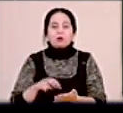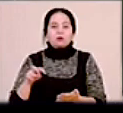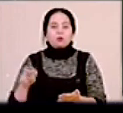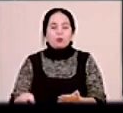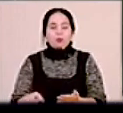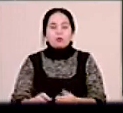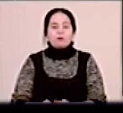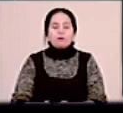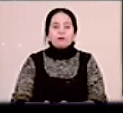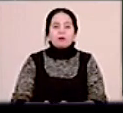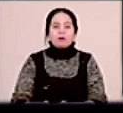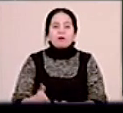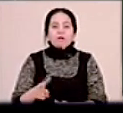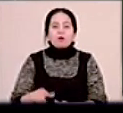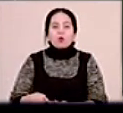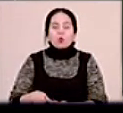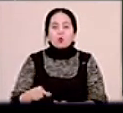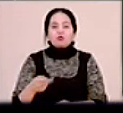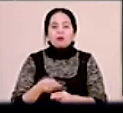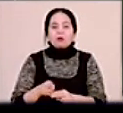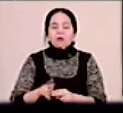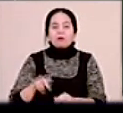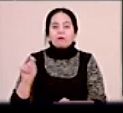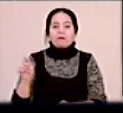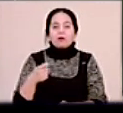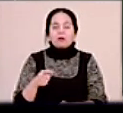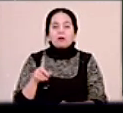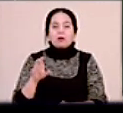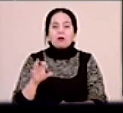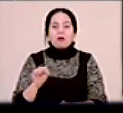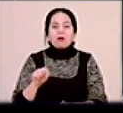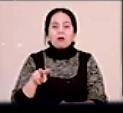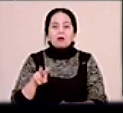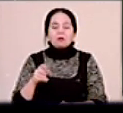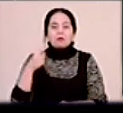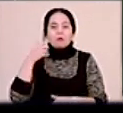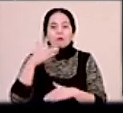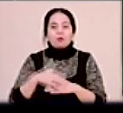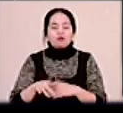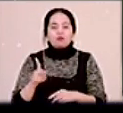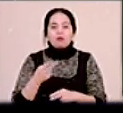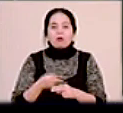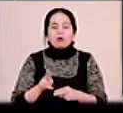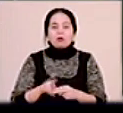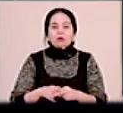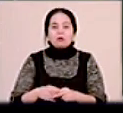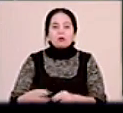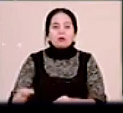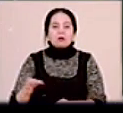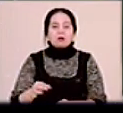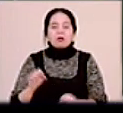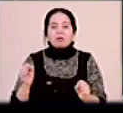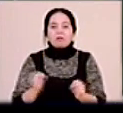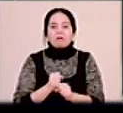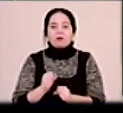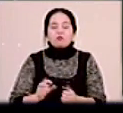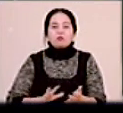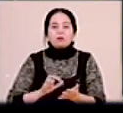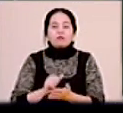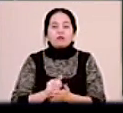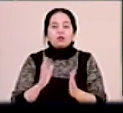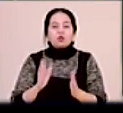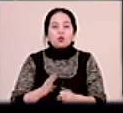отступить. В ходе захватнической войны Александр понял, что эти края невозможно завоевать только